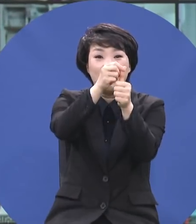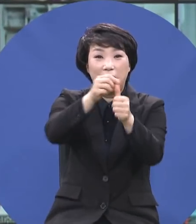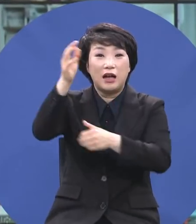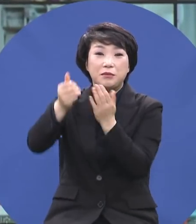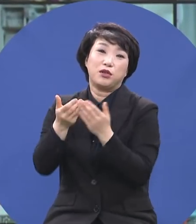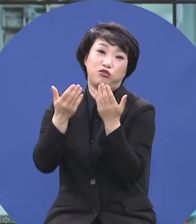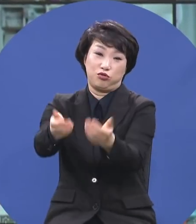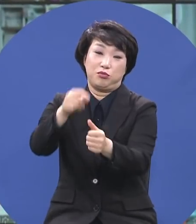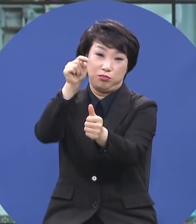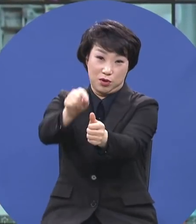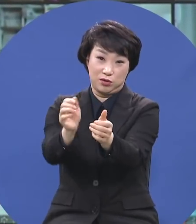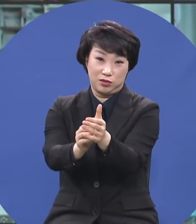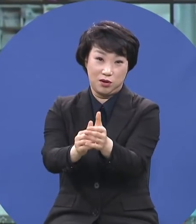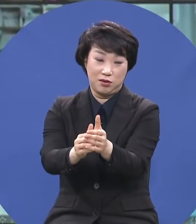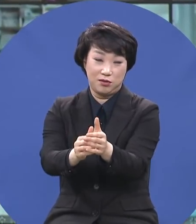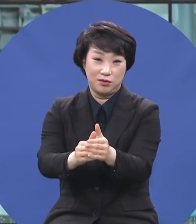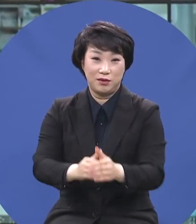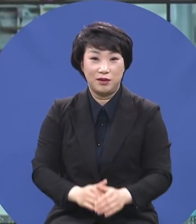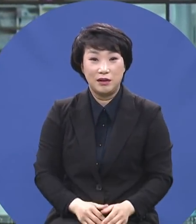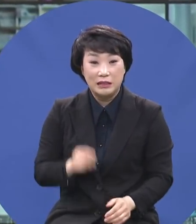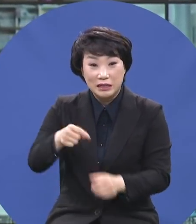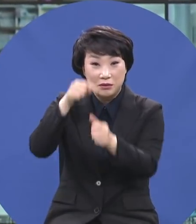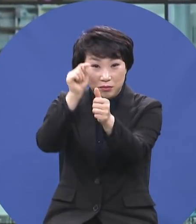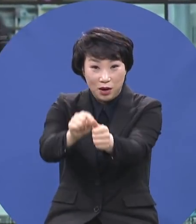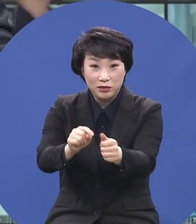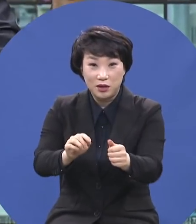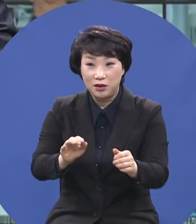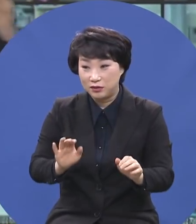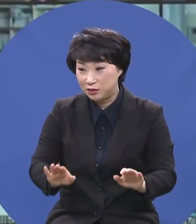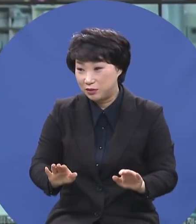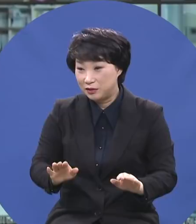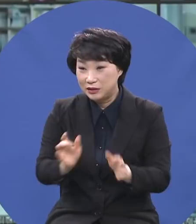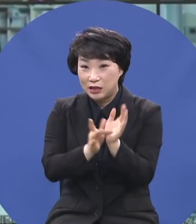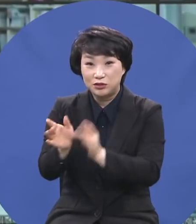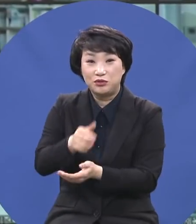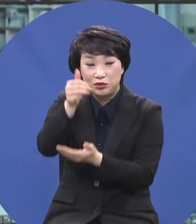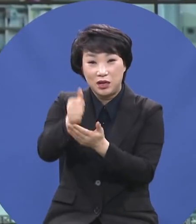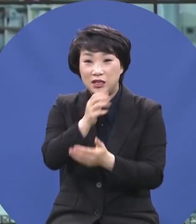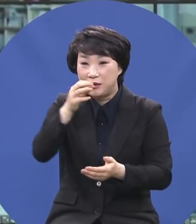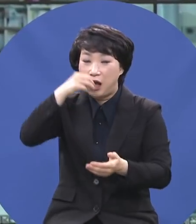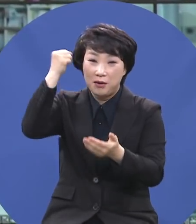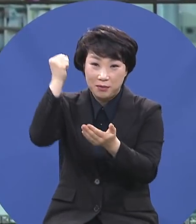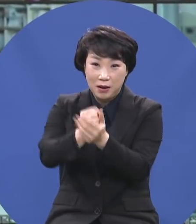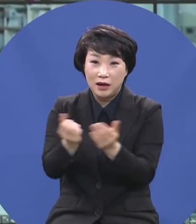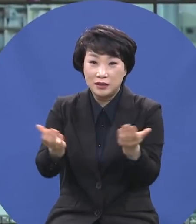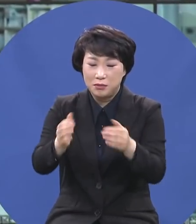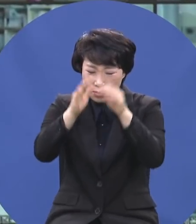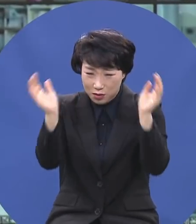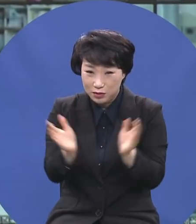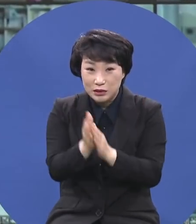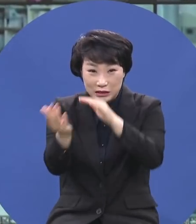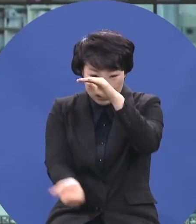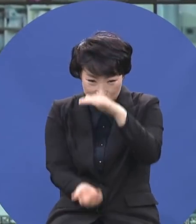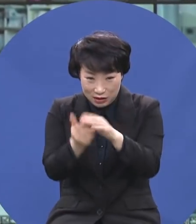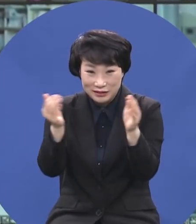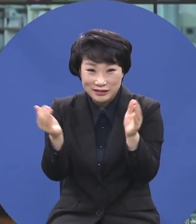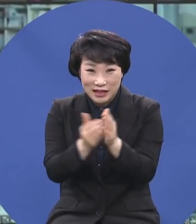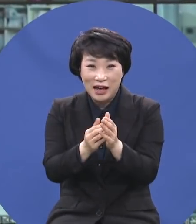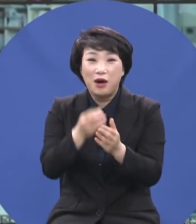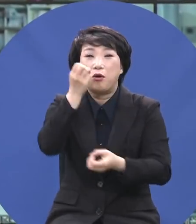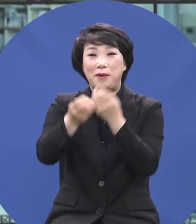주신 계명이라는 거예요. 이 계명이 예수 그리스도의 십자가로 다 이루었다 하실